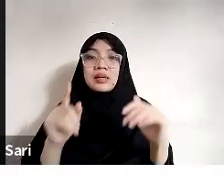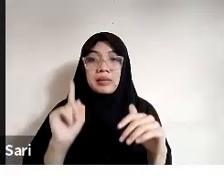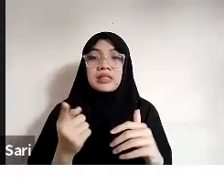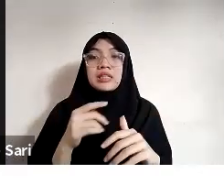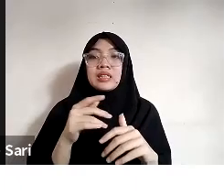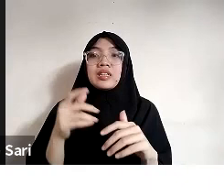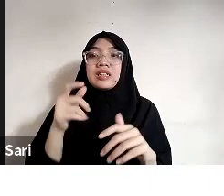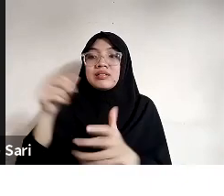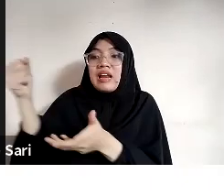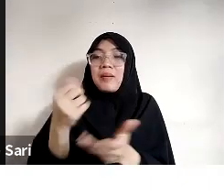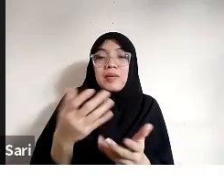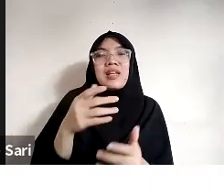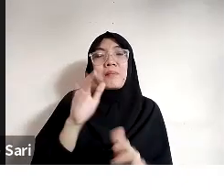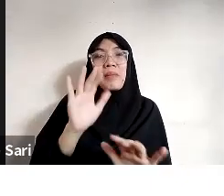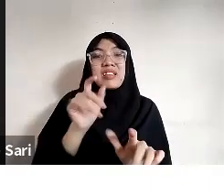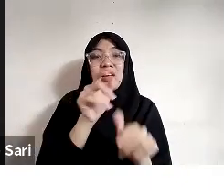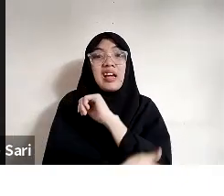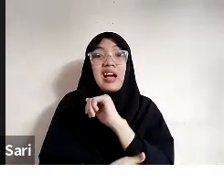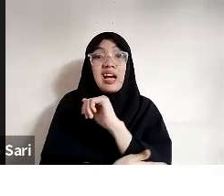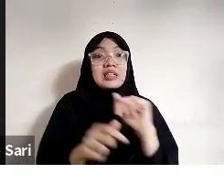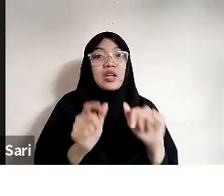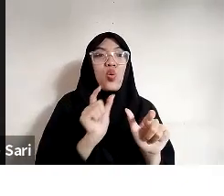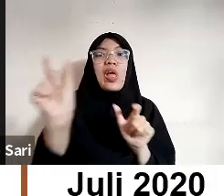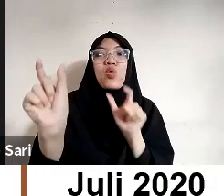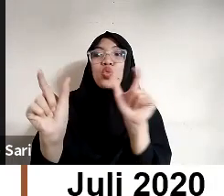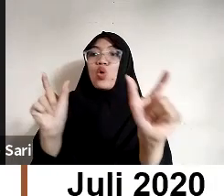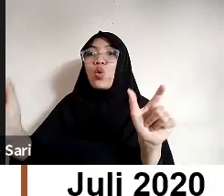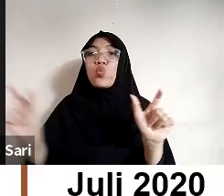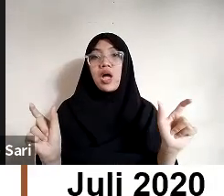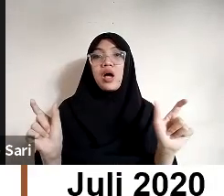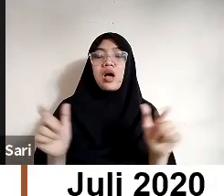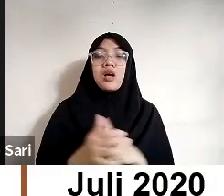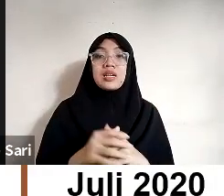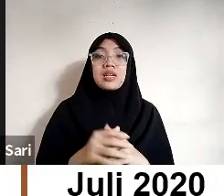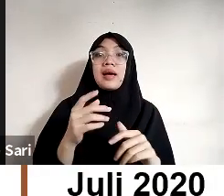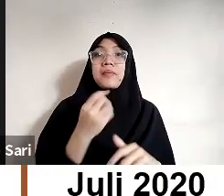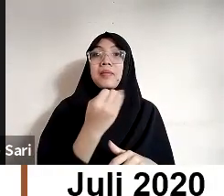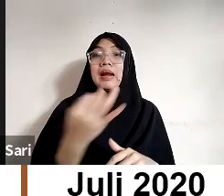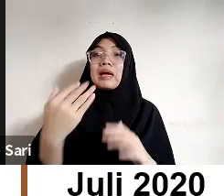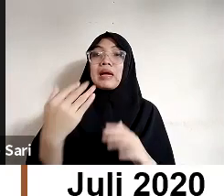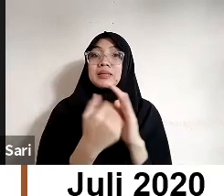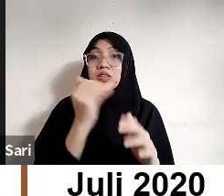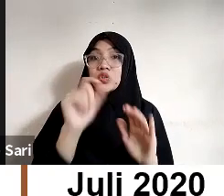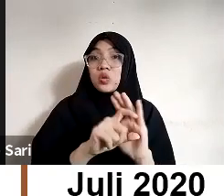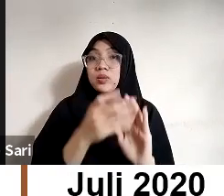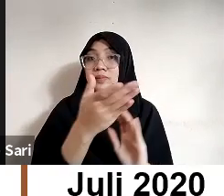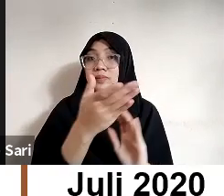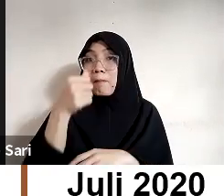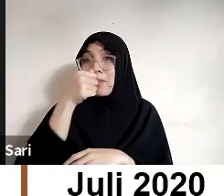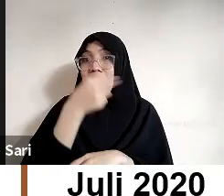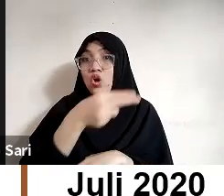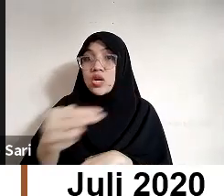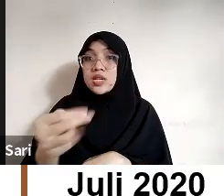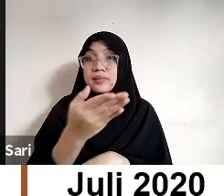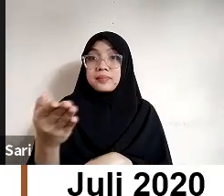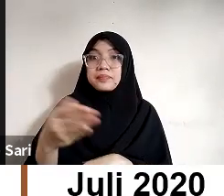negara utang lah ya. Kemudian berbagai bauran kebijakan ini ada Bank Indonesia itu juga, oh pokoknya ada